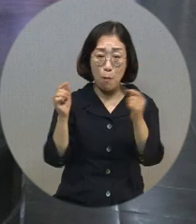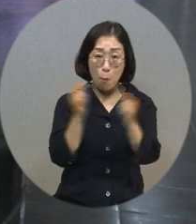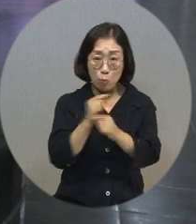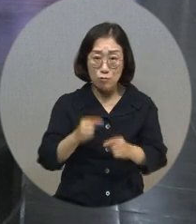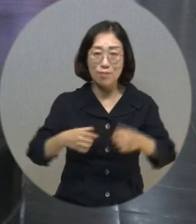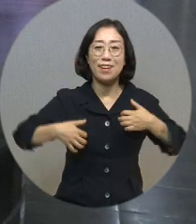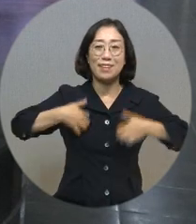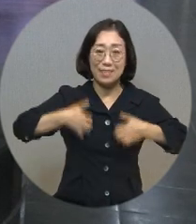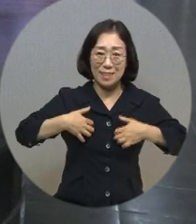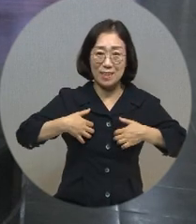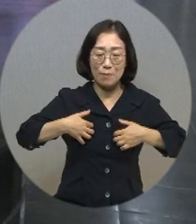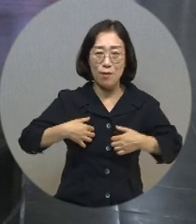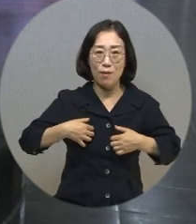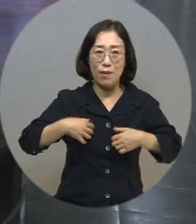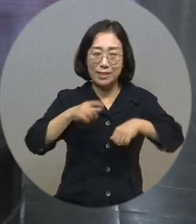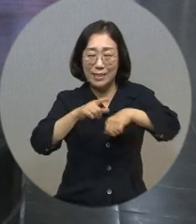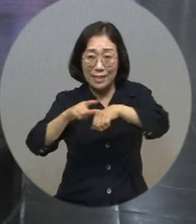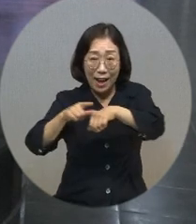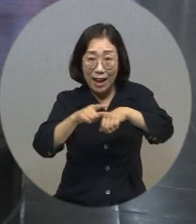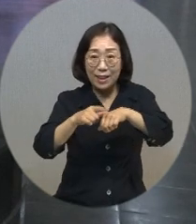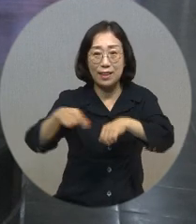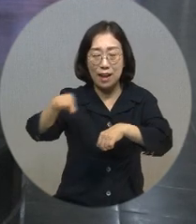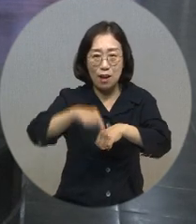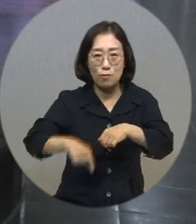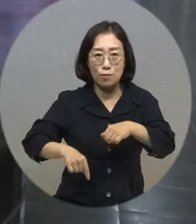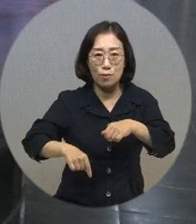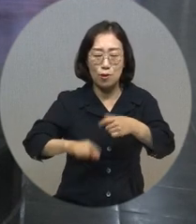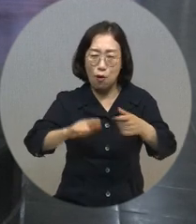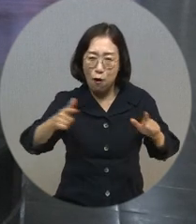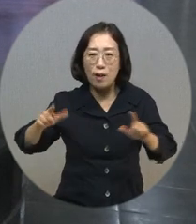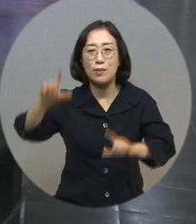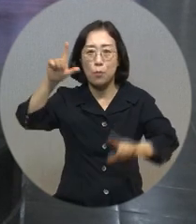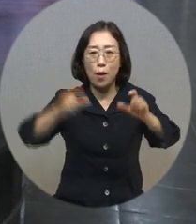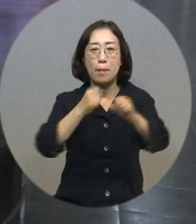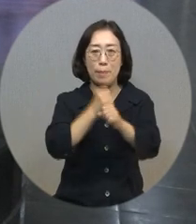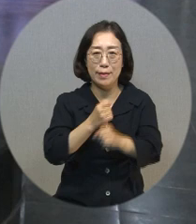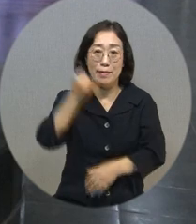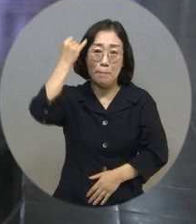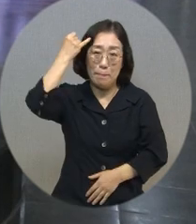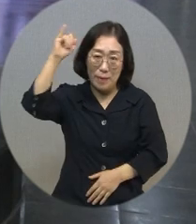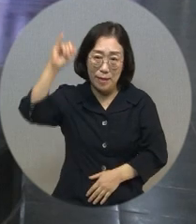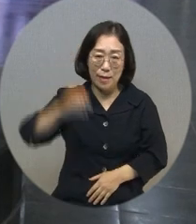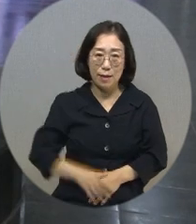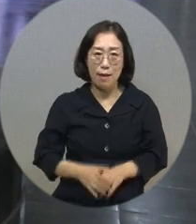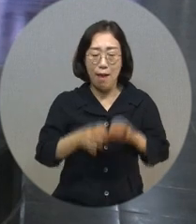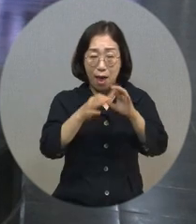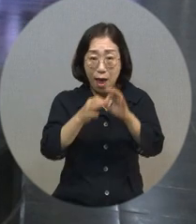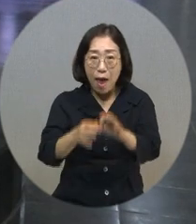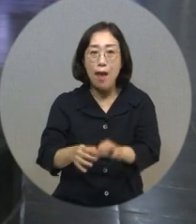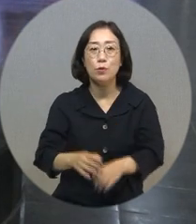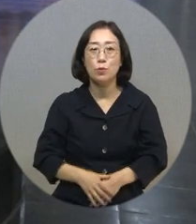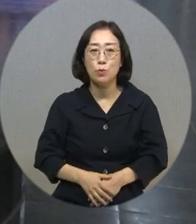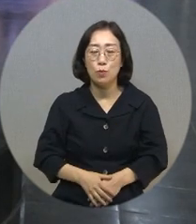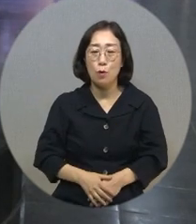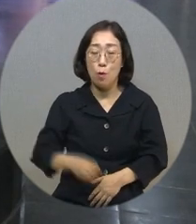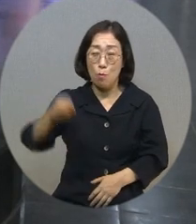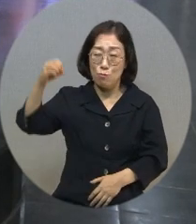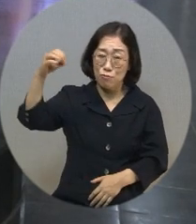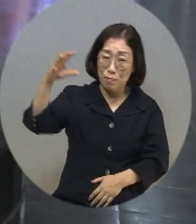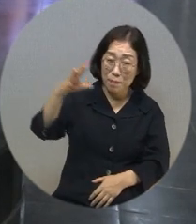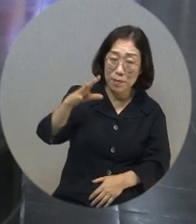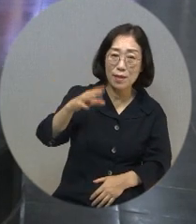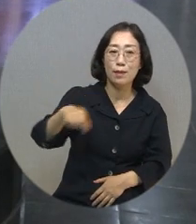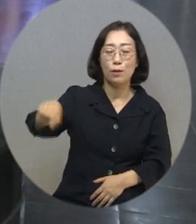다양한 시간 속에서 다체로운 영상을 만들어냅니다 끊임없이 부딪히는 불빛과